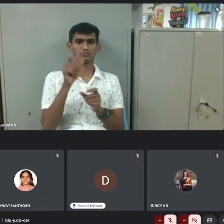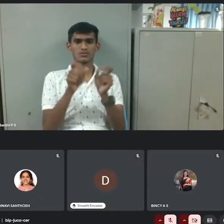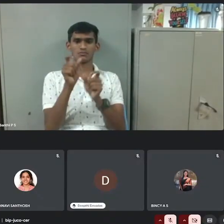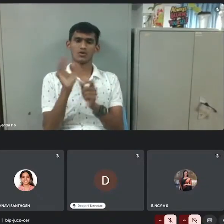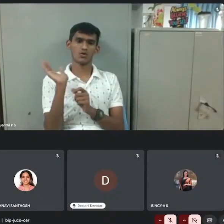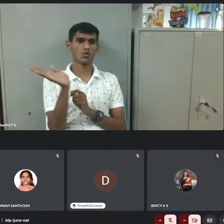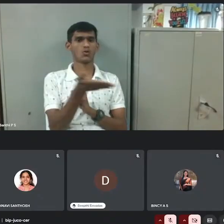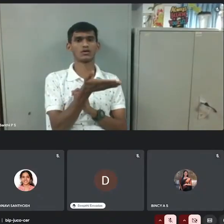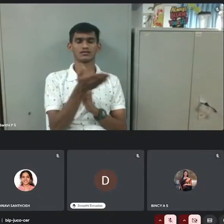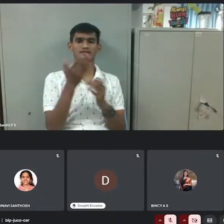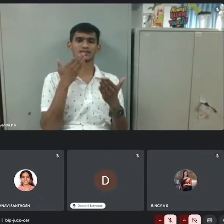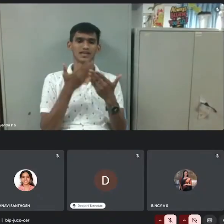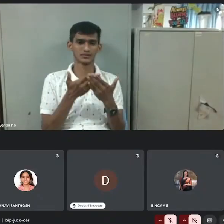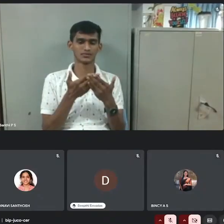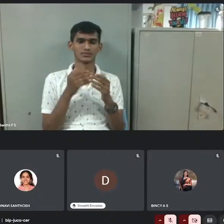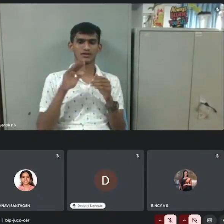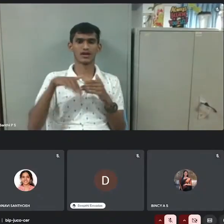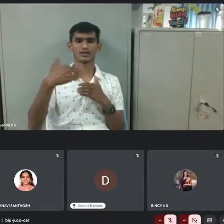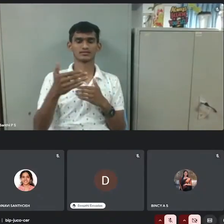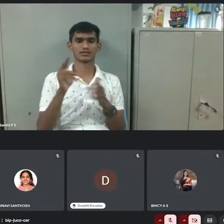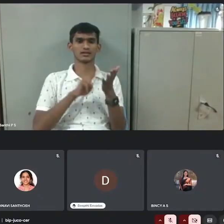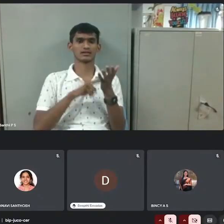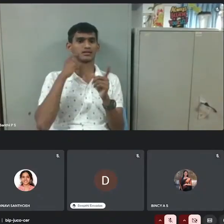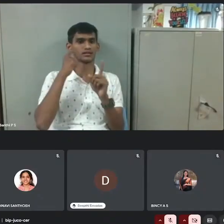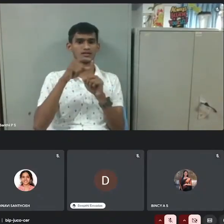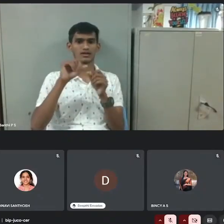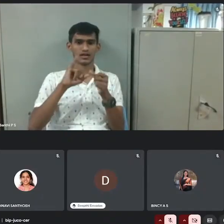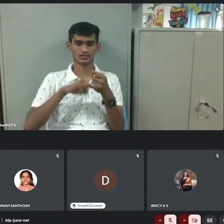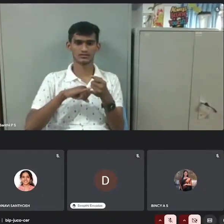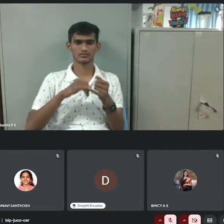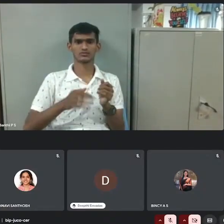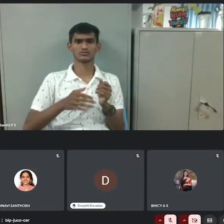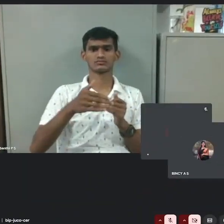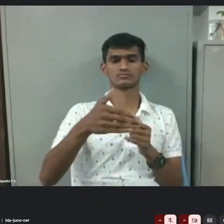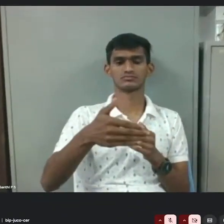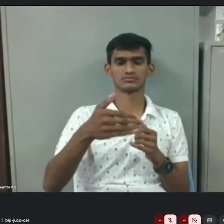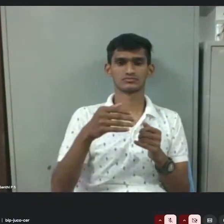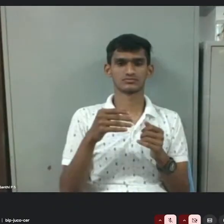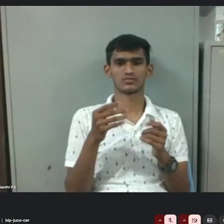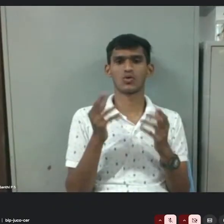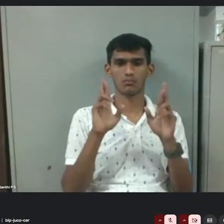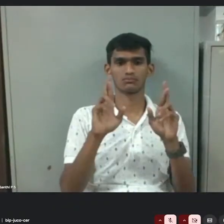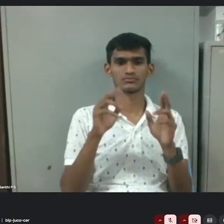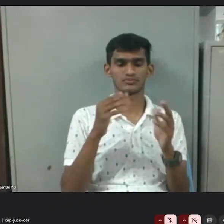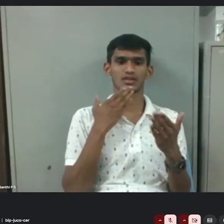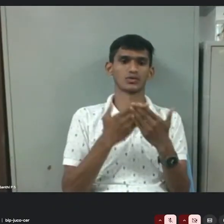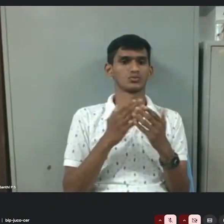നന്ദി അറിയിക്കുന്നു. താങ്ക് യു. അടുത്ത നിഡാസ് വരും ദിവസങ്ങളിൽ ഉണ്ടാവും. നിർത്തുന്നു. താങ്ക് യു.